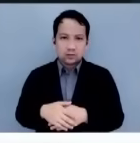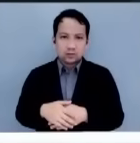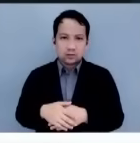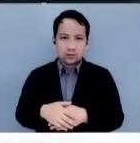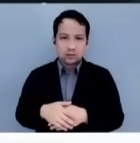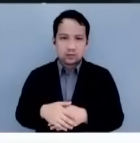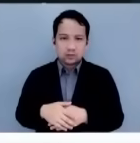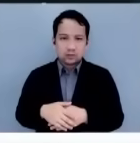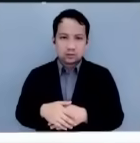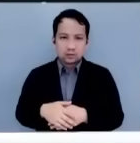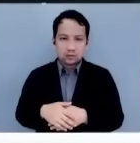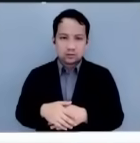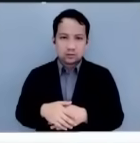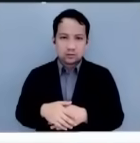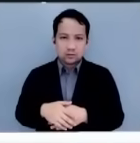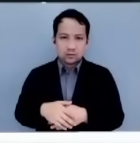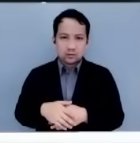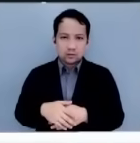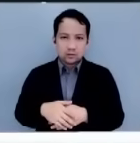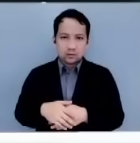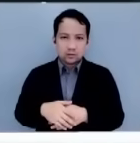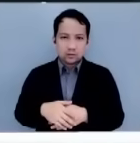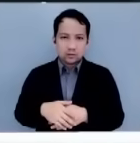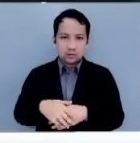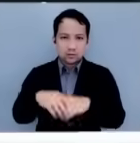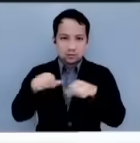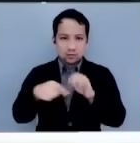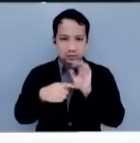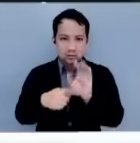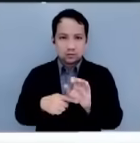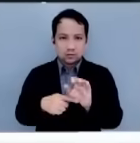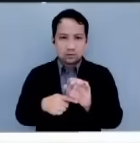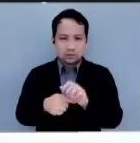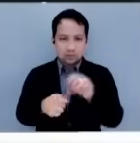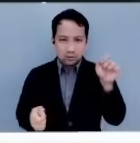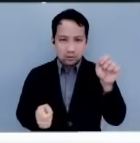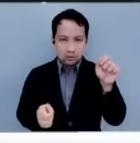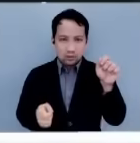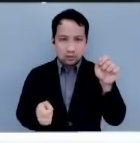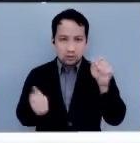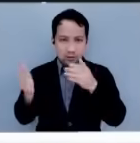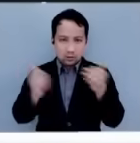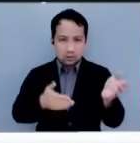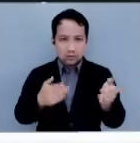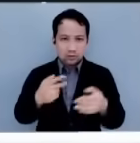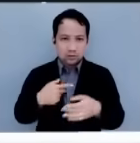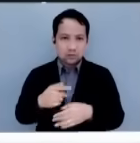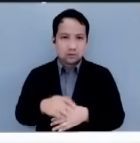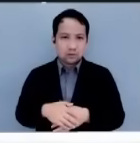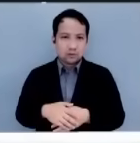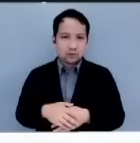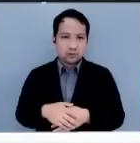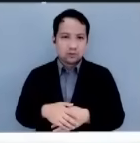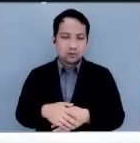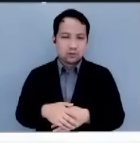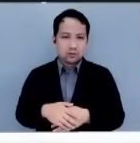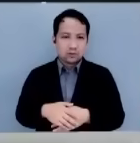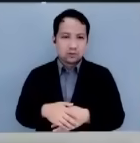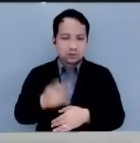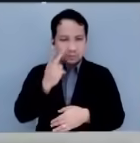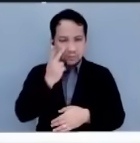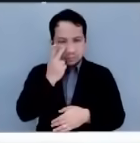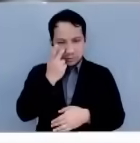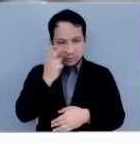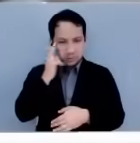covered ng warrant yung subject na hinahanap nila Yes sir hindi nila bitbit yung papel Yes sir o Pero tingin ni Tulfo